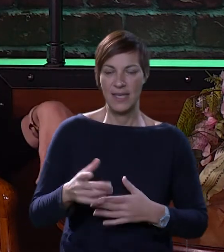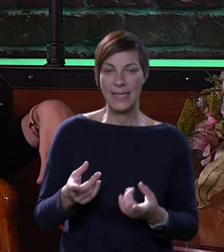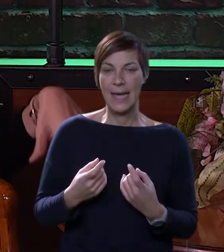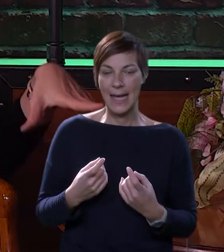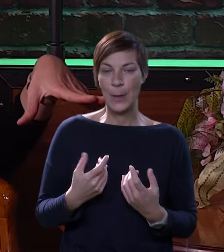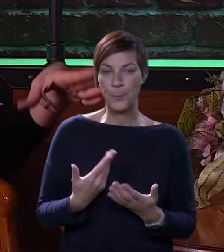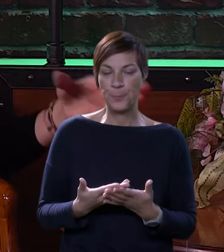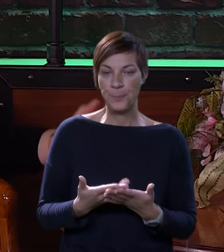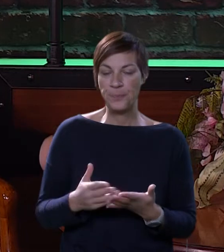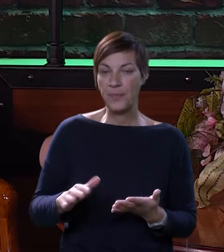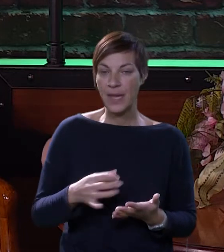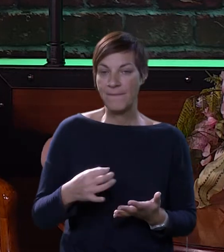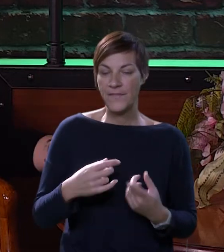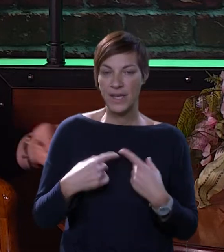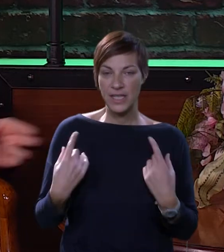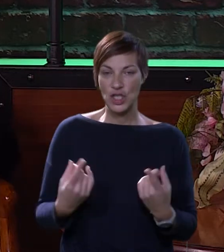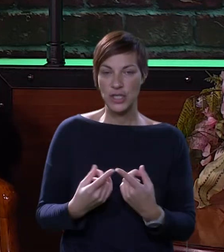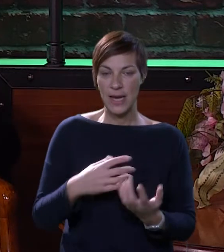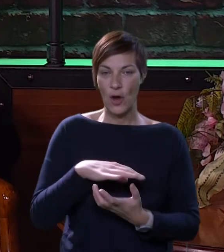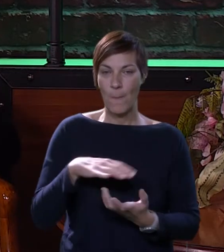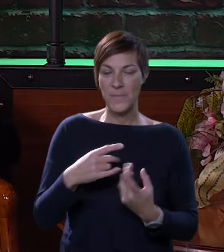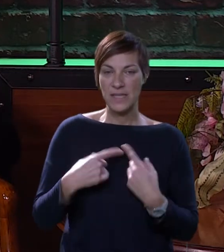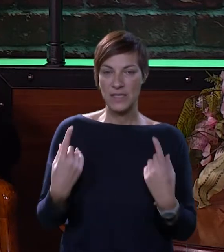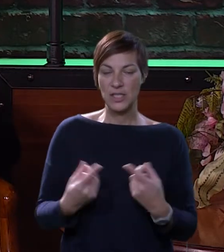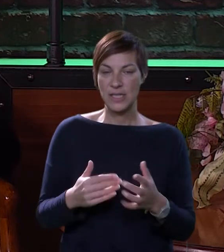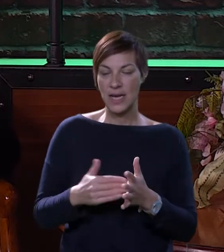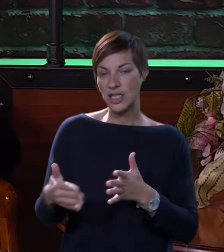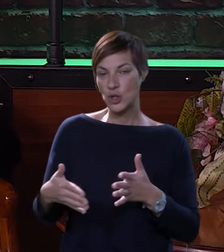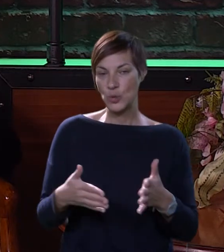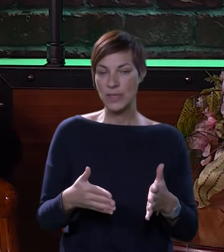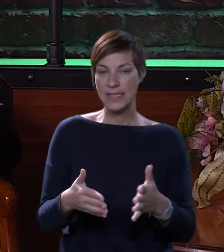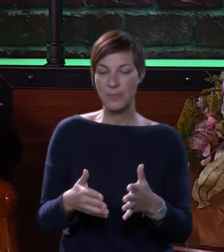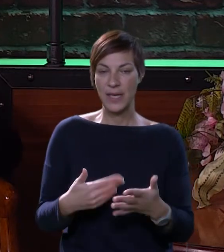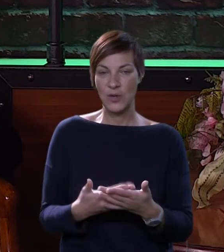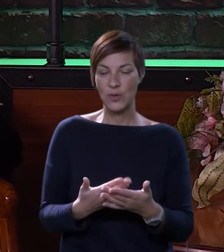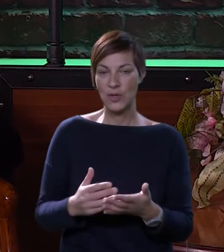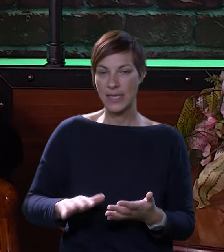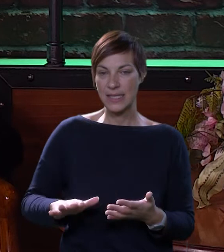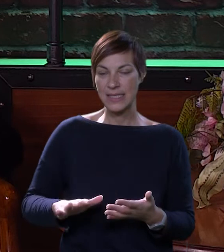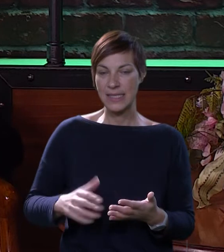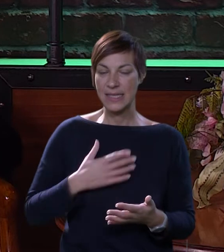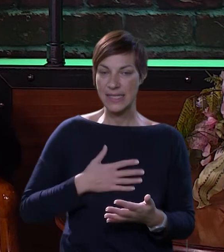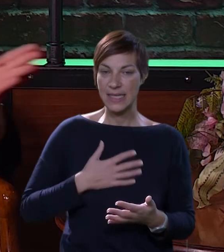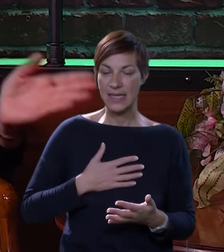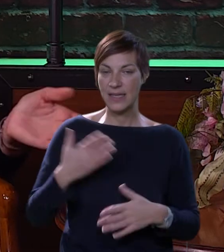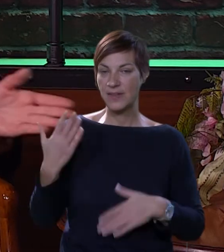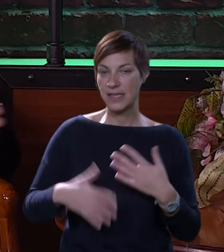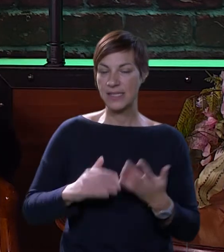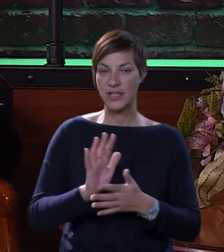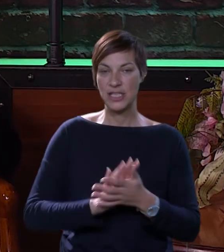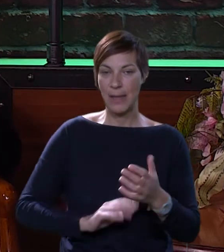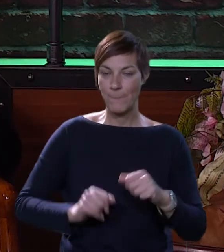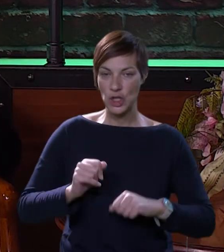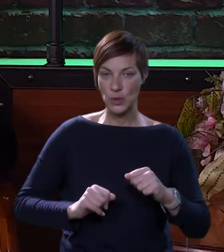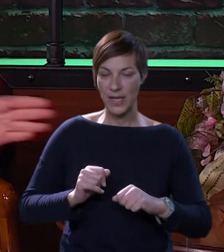natjerati. Ali bi i vrtićko okruženje i obiteljsko okruženje trebalo ići u smjeru toga da se od djeteta ipak zahtjeva da završi